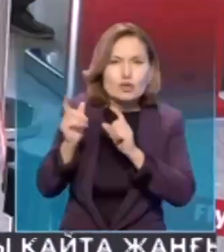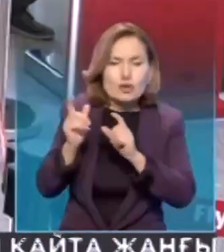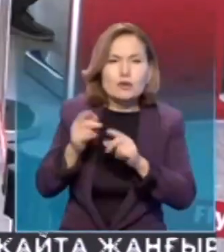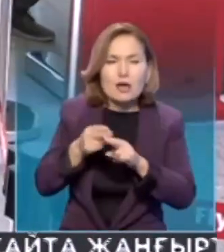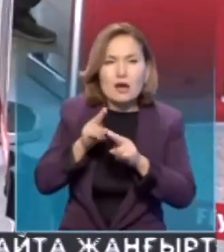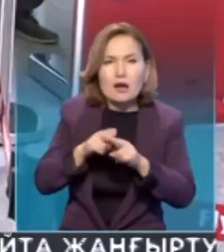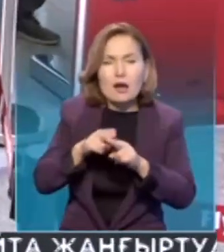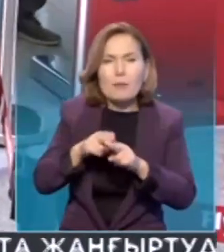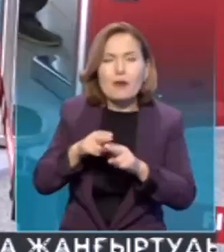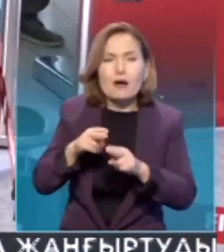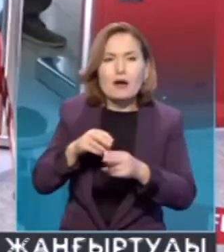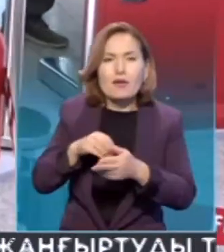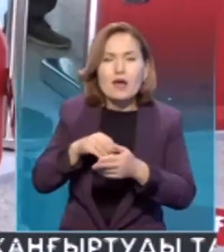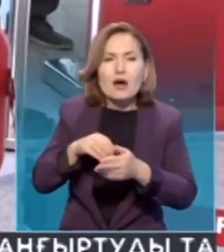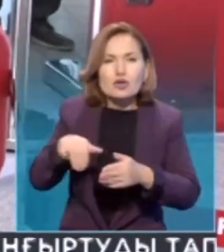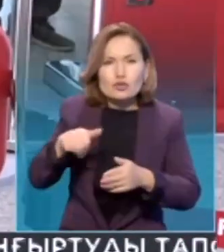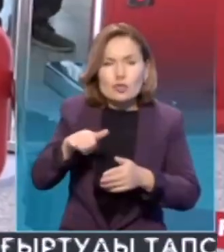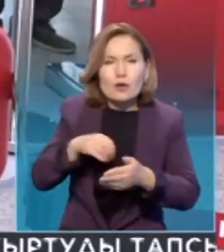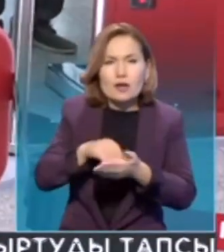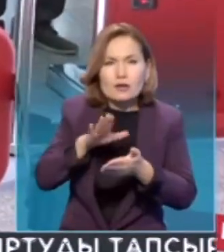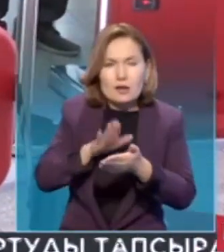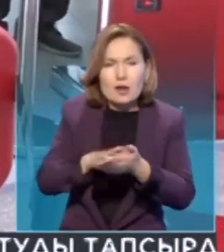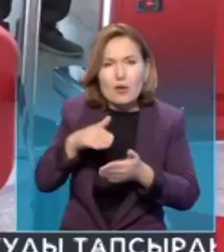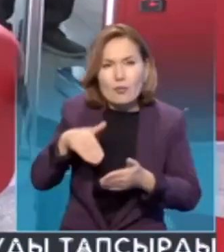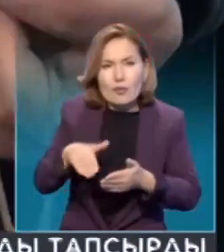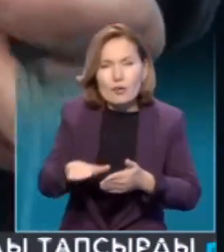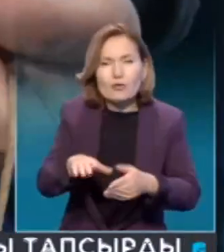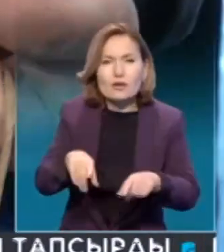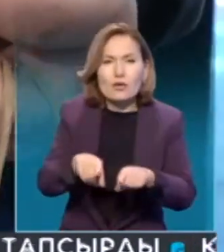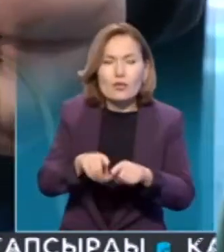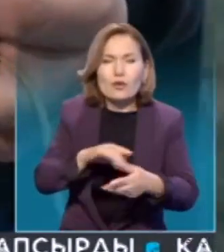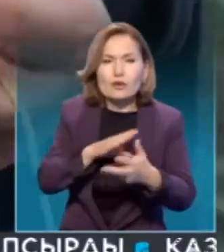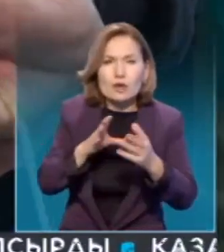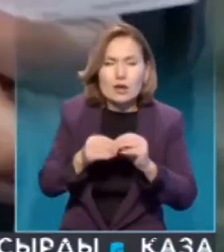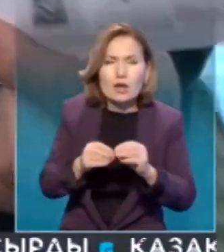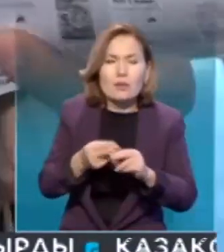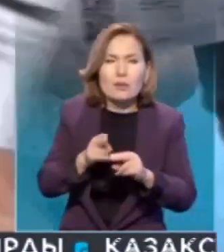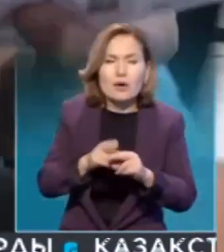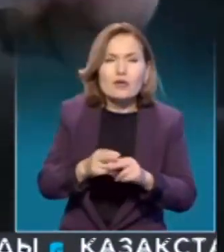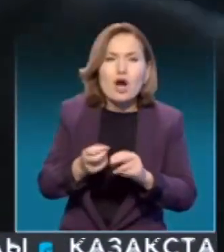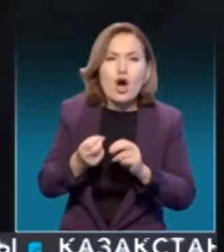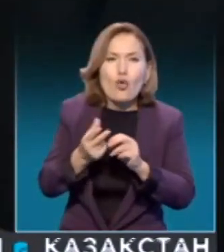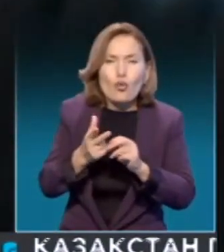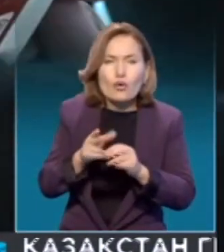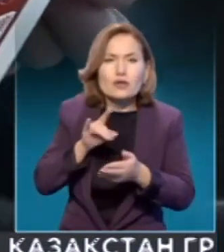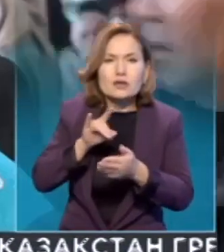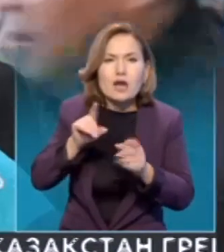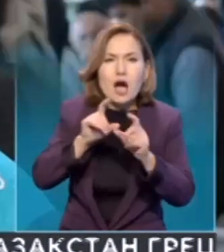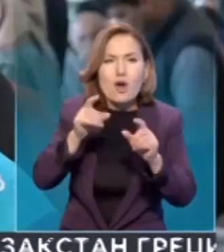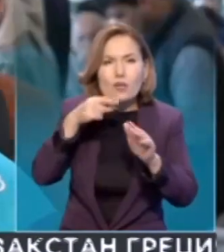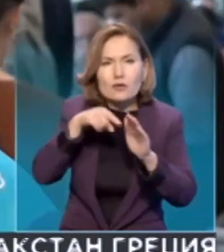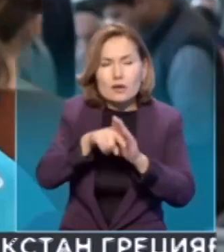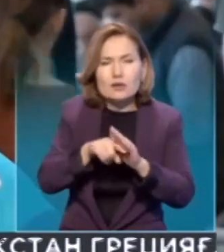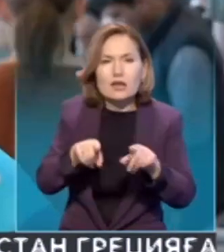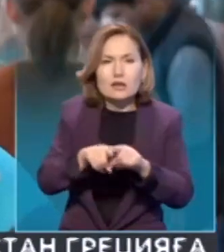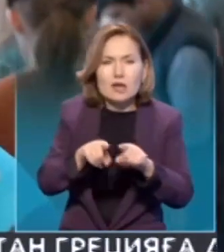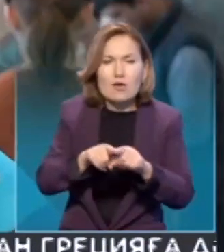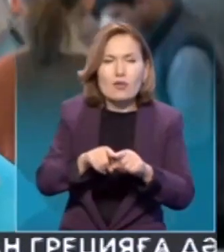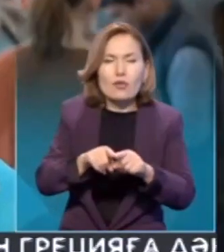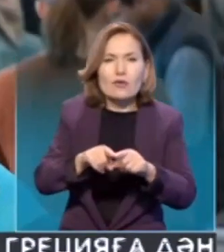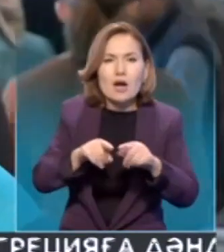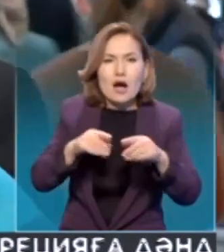шығарып, жүкке жапсыра алады. Компания алдағы 4 айда осындай терминалды 13 әуежайда орнатуды жоспарлап отыр. Мұндай